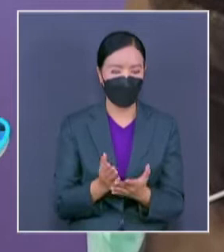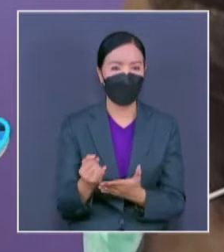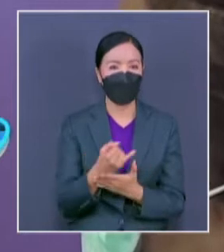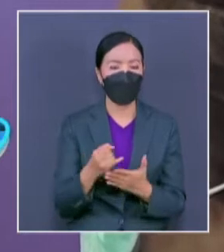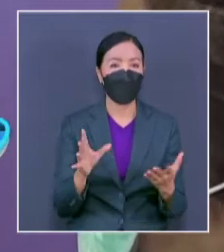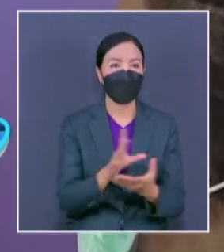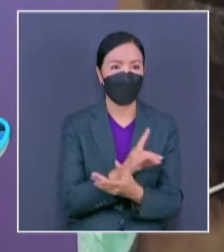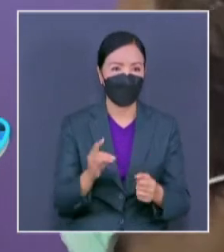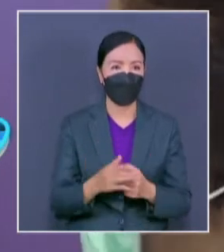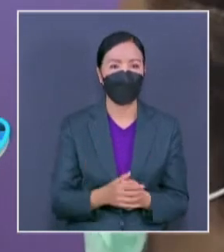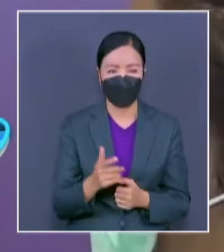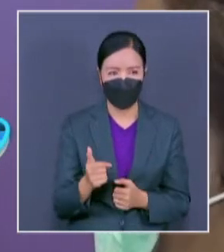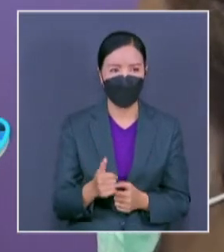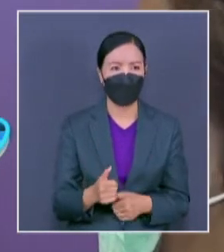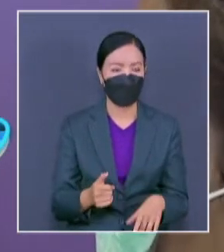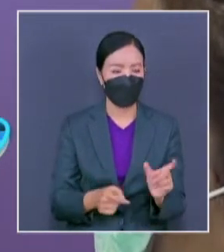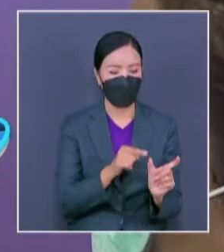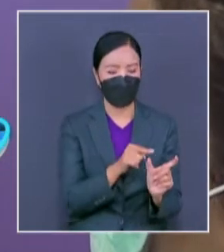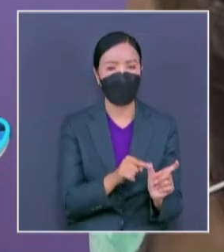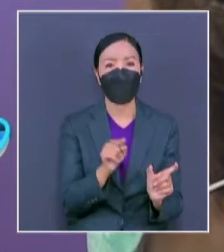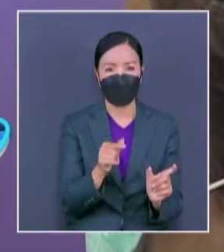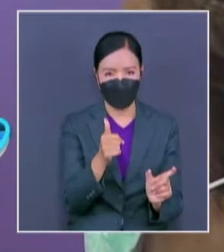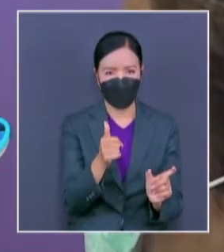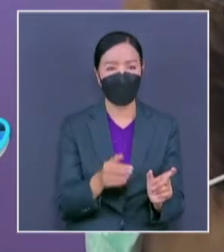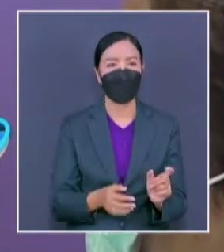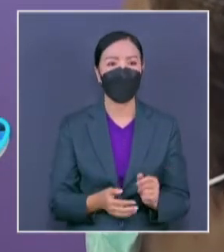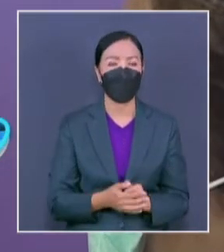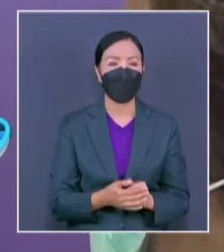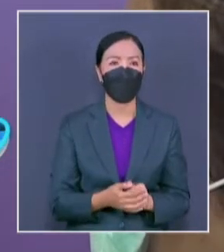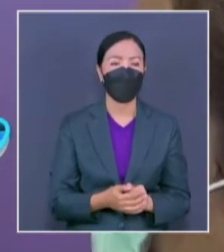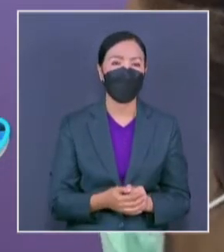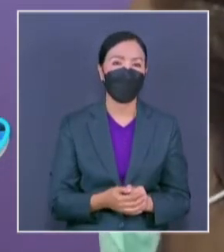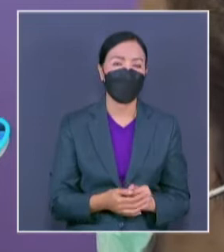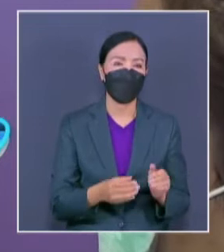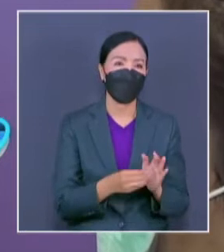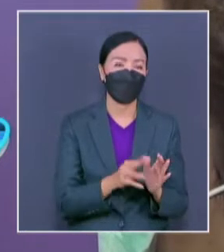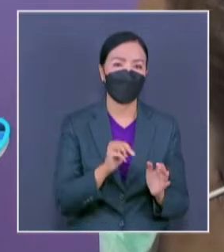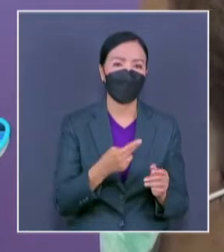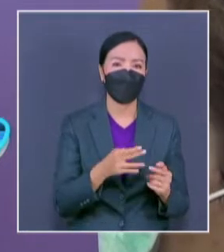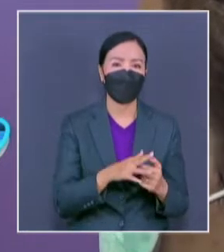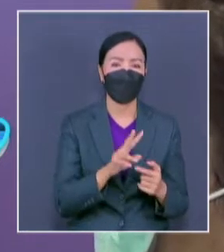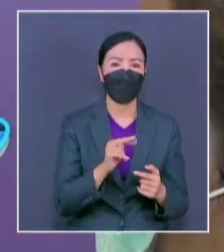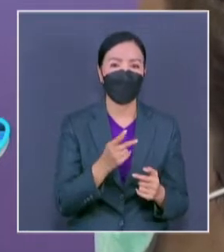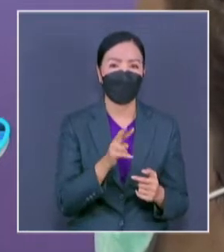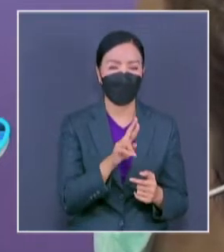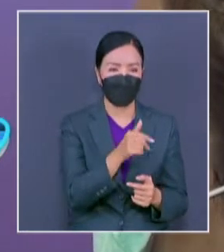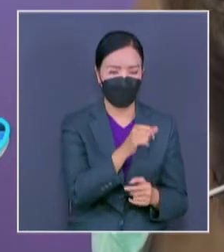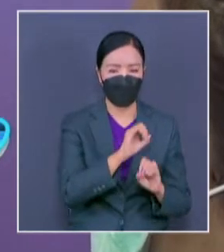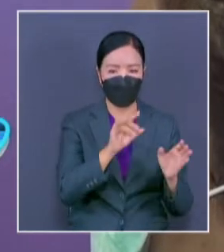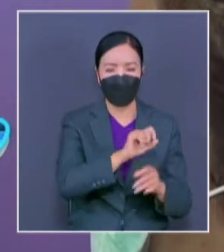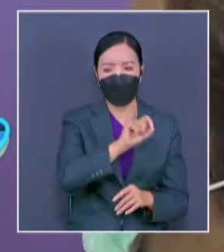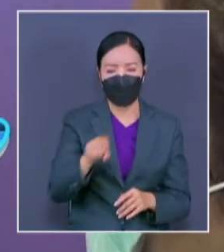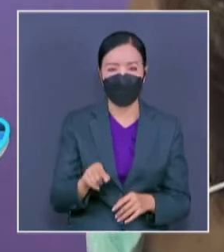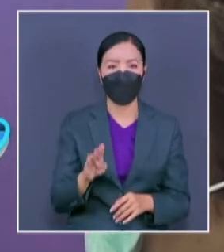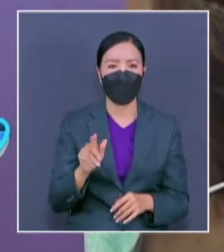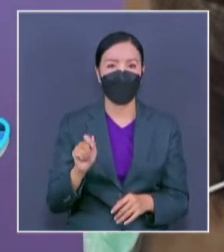ะครับCapital City เนี่ยมันถือว่าเป็นการบ่งบอกชัดเจนนะครับได้ชัดกว่าคำว่าแบงคอกเพราะว่าแบงคอกมันก็คือชื่อเรีย